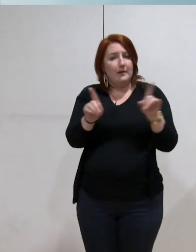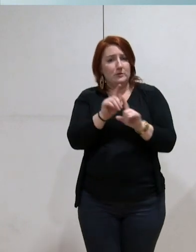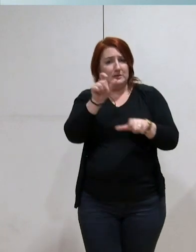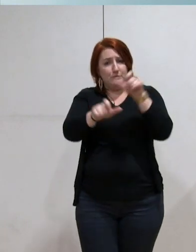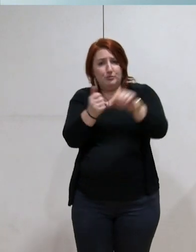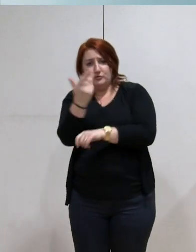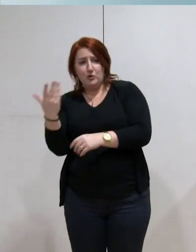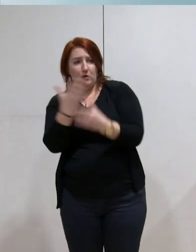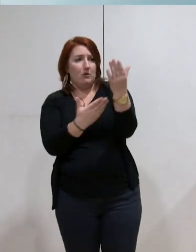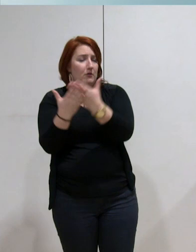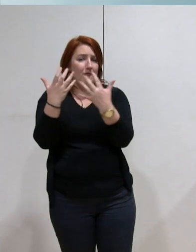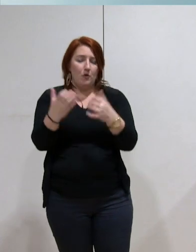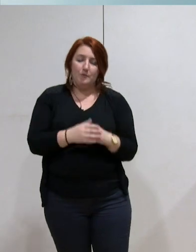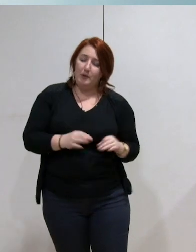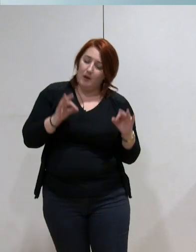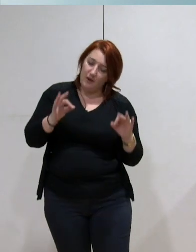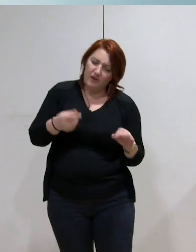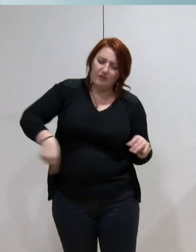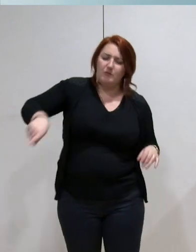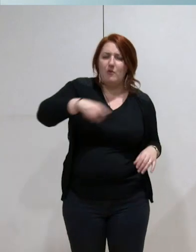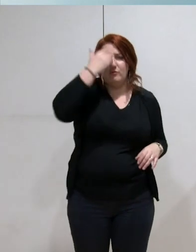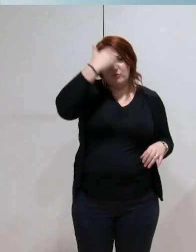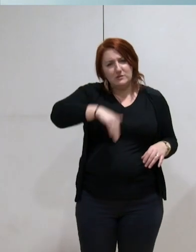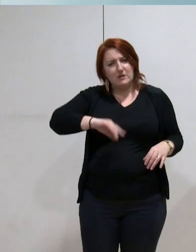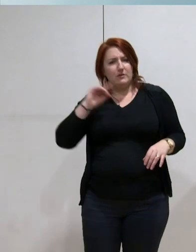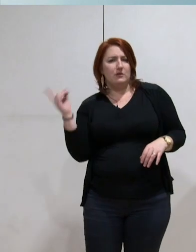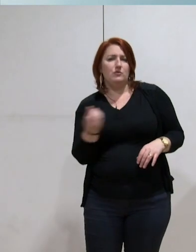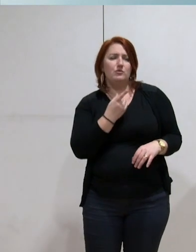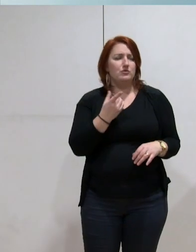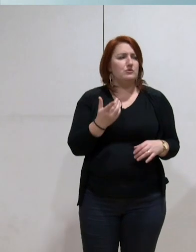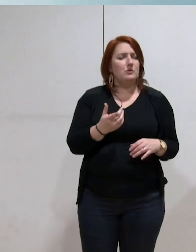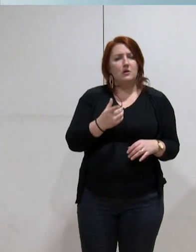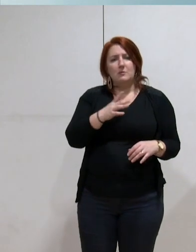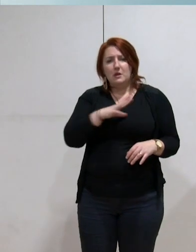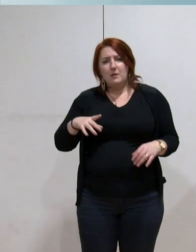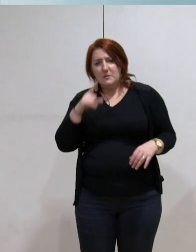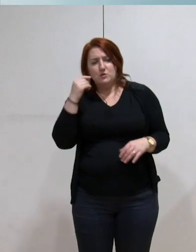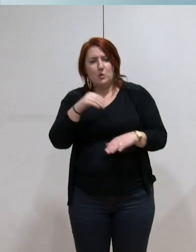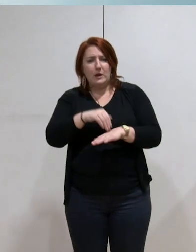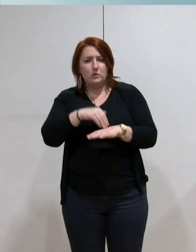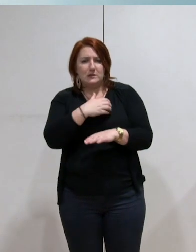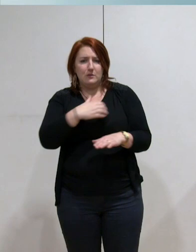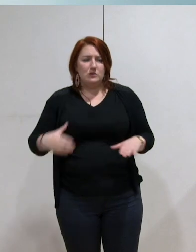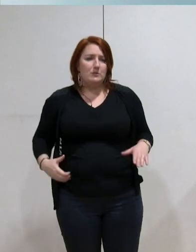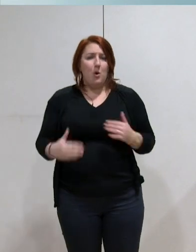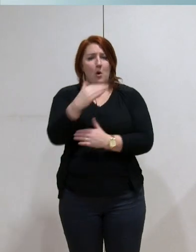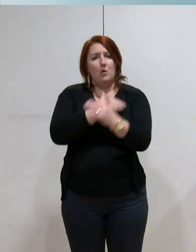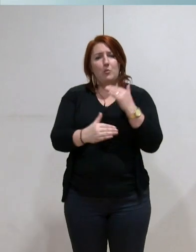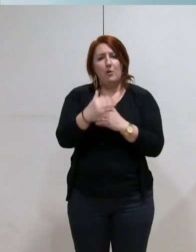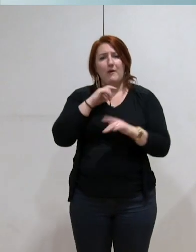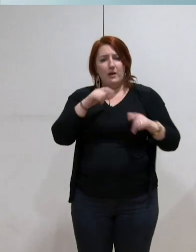tous Mesdames et Messieurs les conseillers municipaux un plan école a été adopté par délibération lors du conseil municipal du